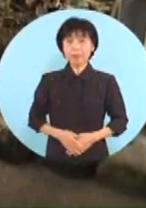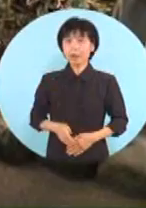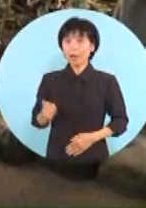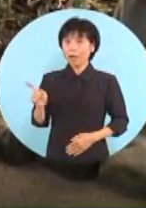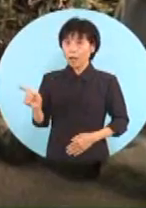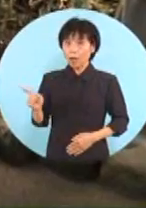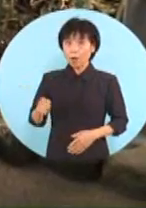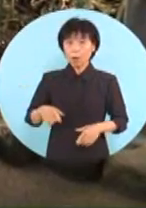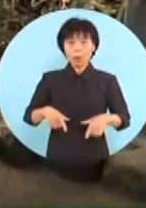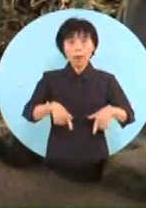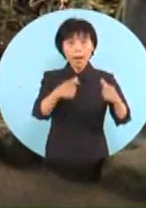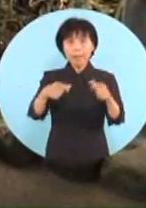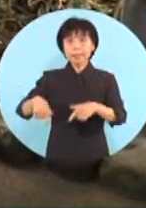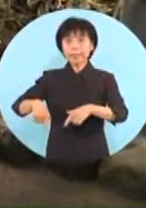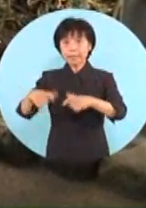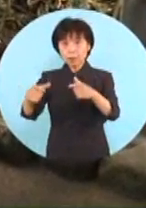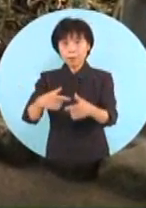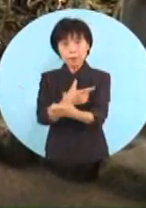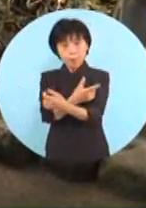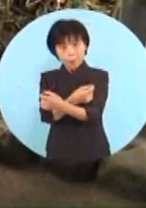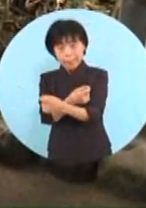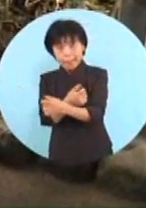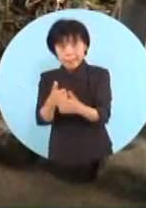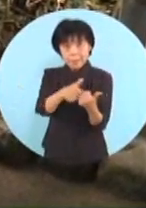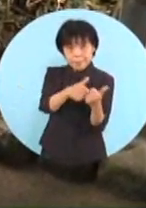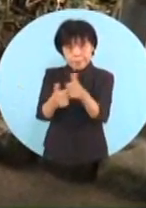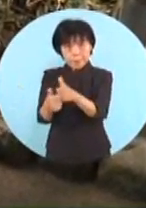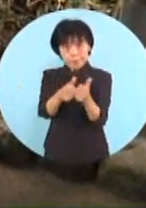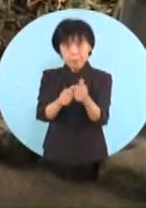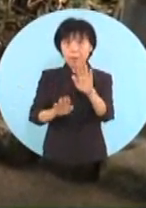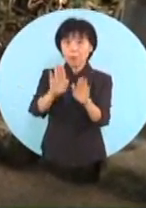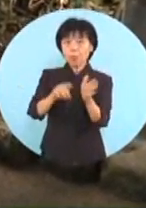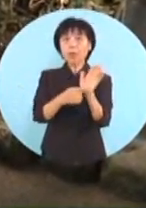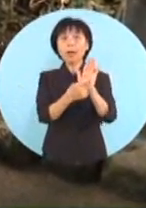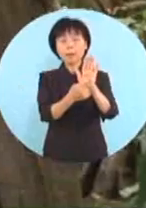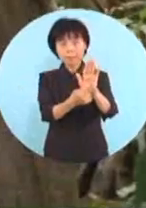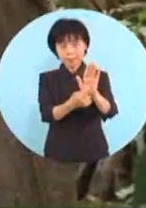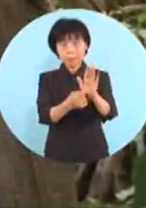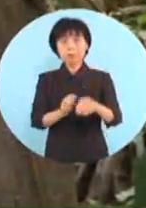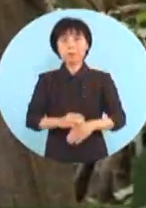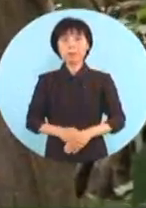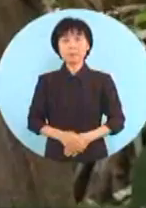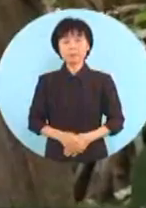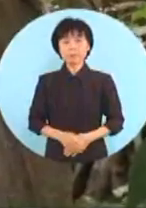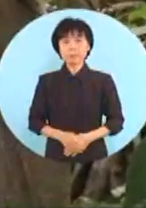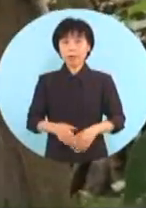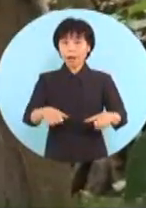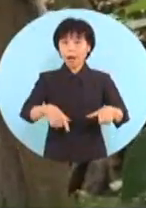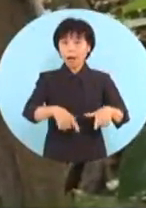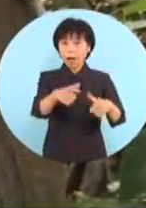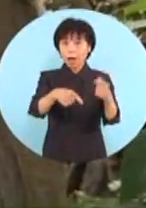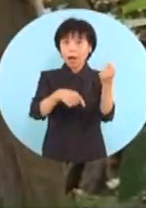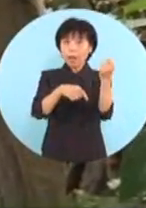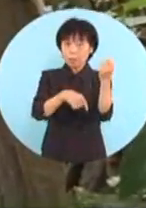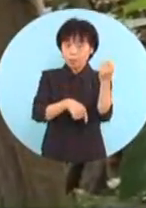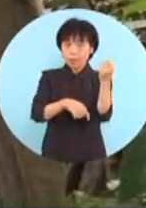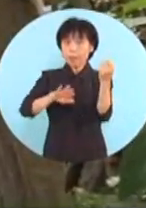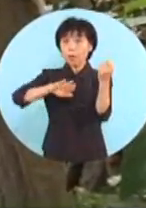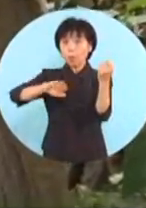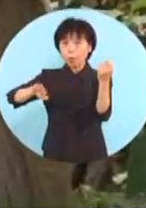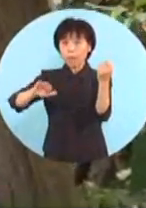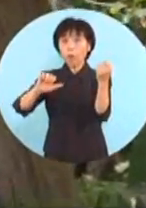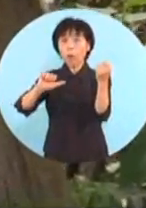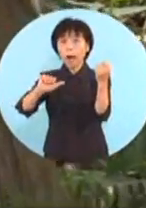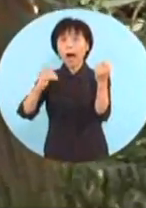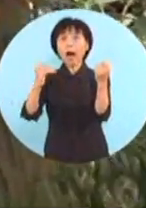この木は熱帯雨林の生存競争を表しています。 こちらのね、木の上にこ